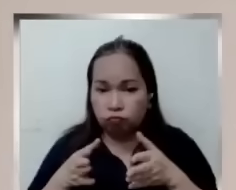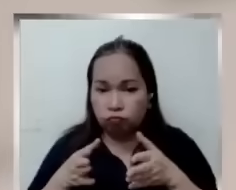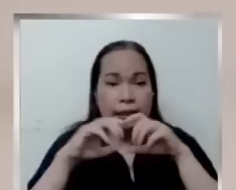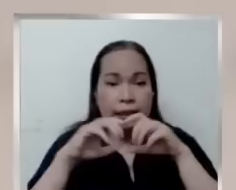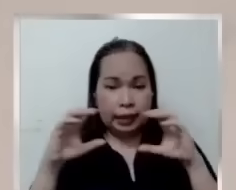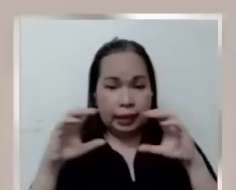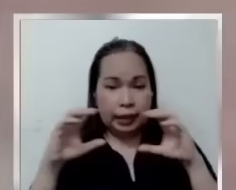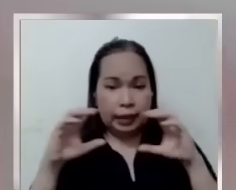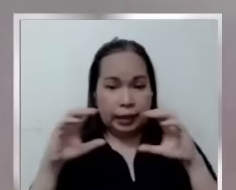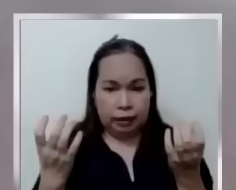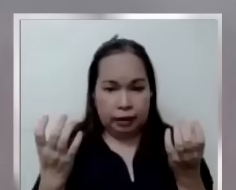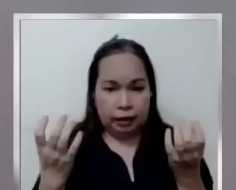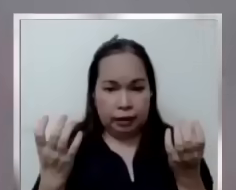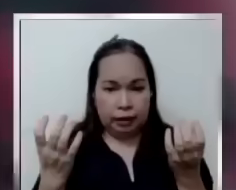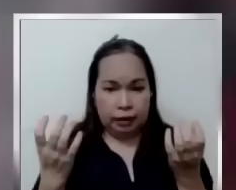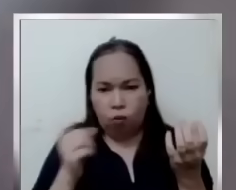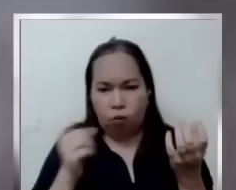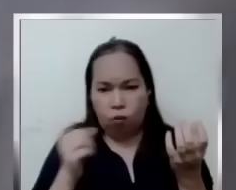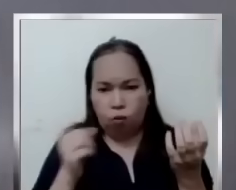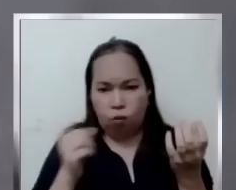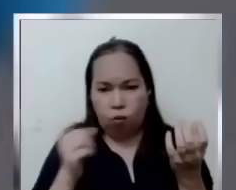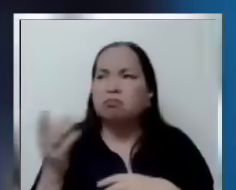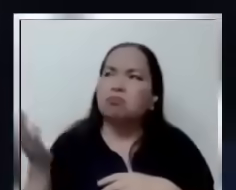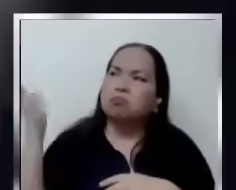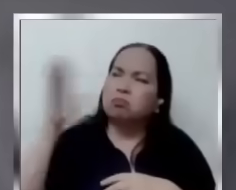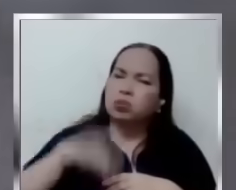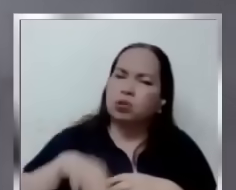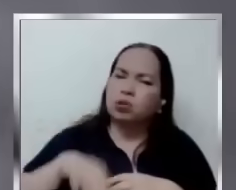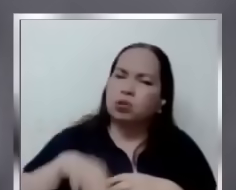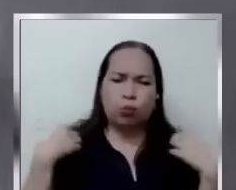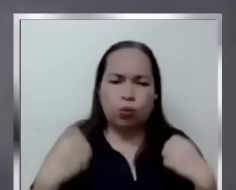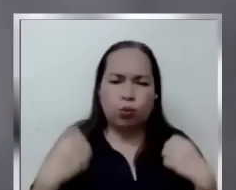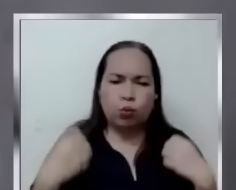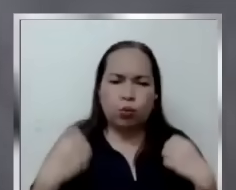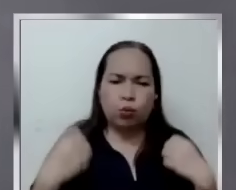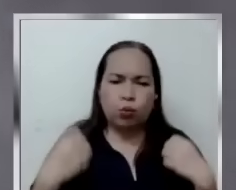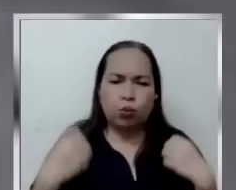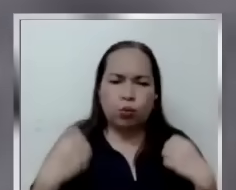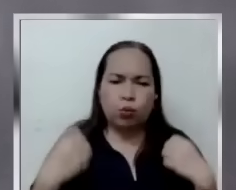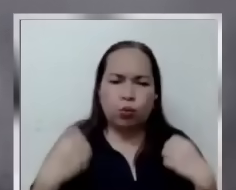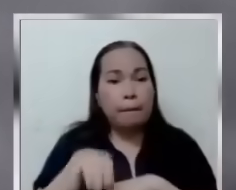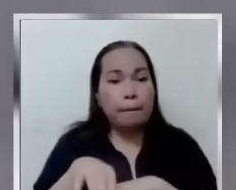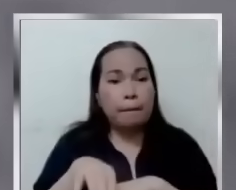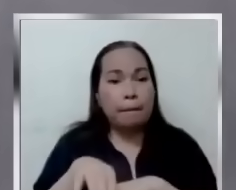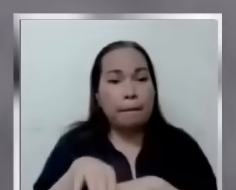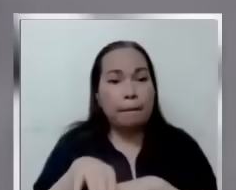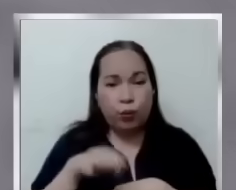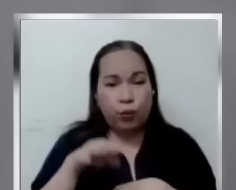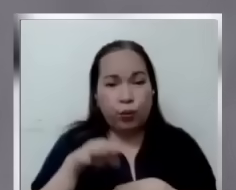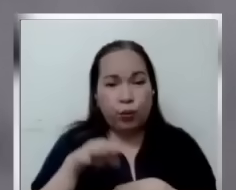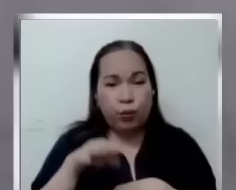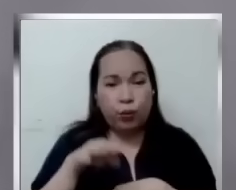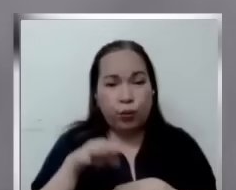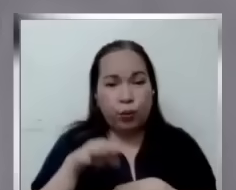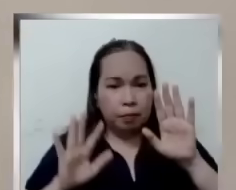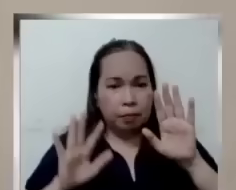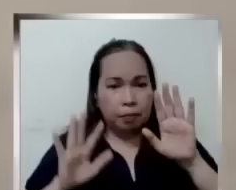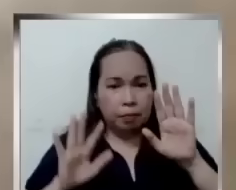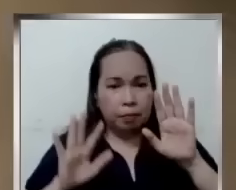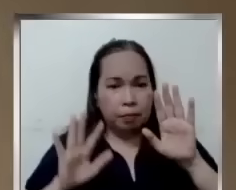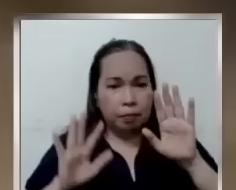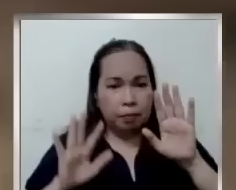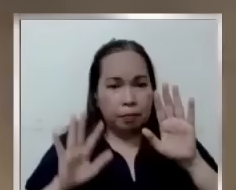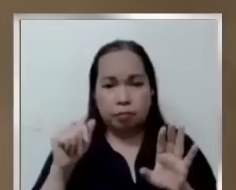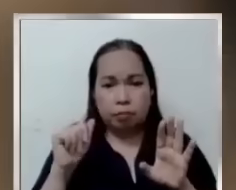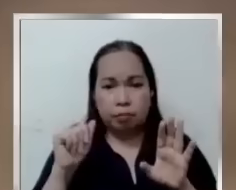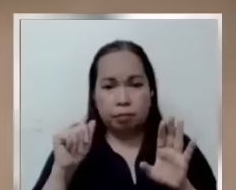kasi dito sa Olongapo, medyo malakas yung ulan ng bandang hapon gawa ng abagat na dala ni Goring.